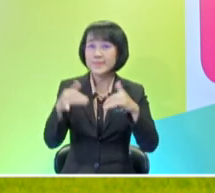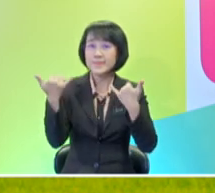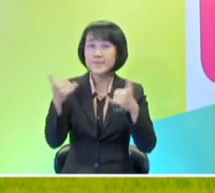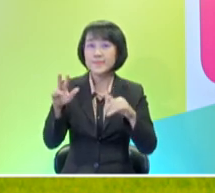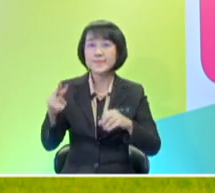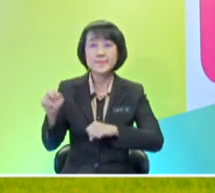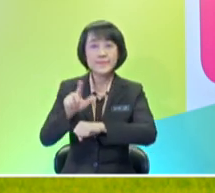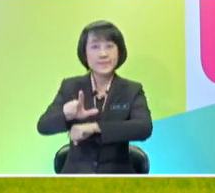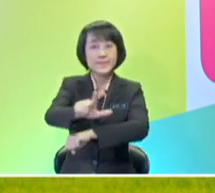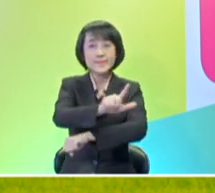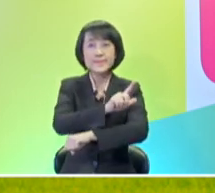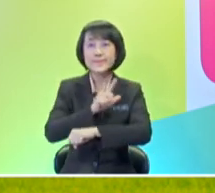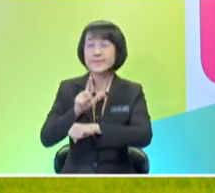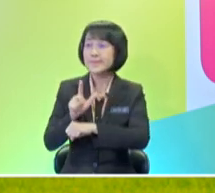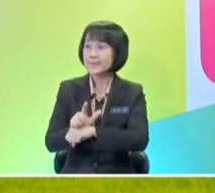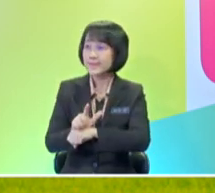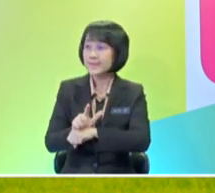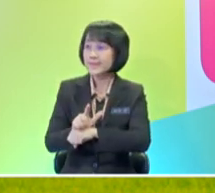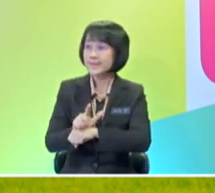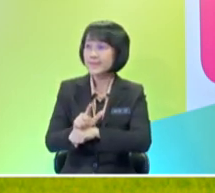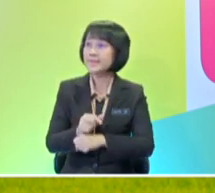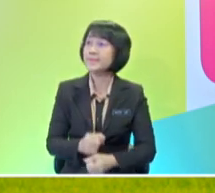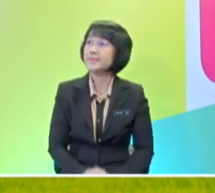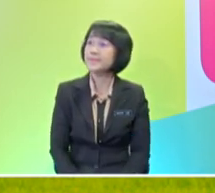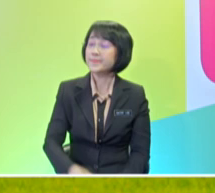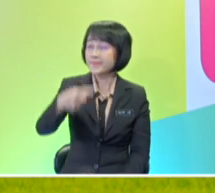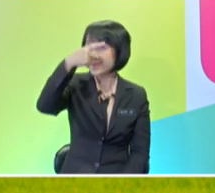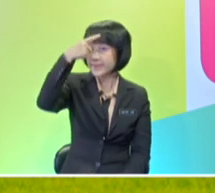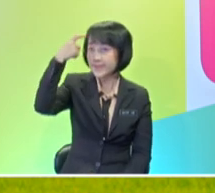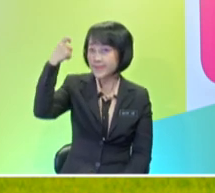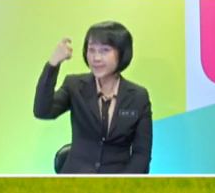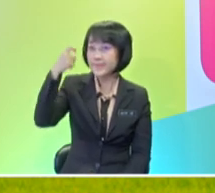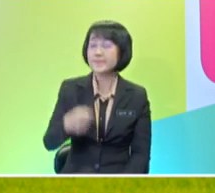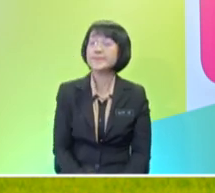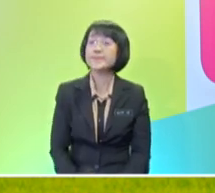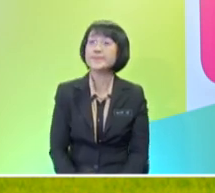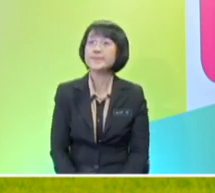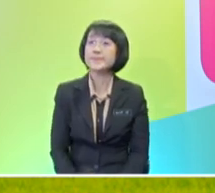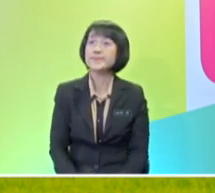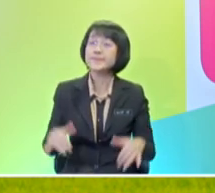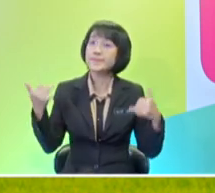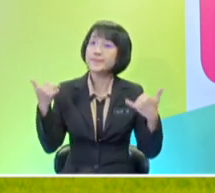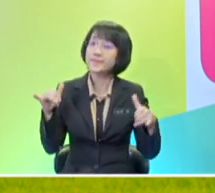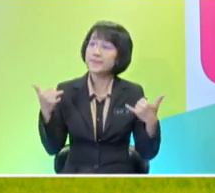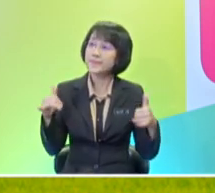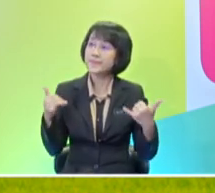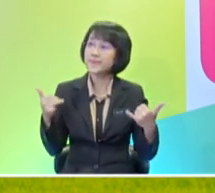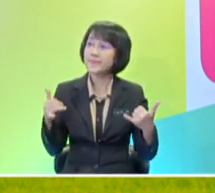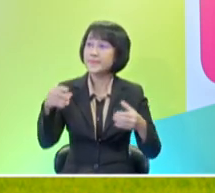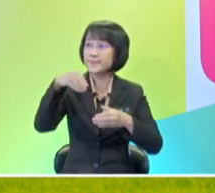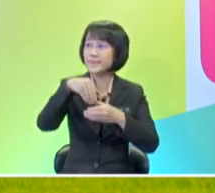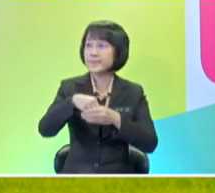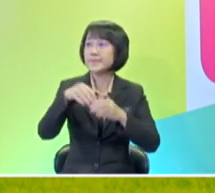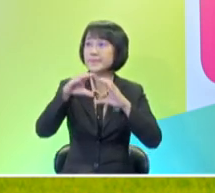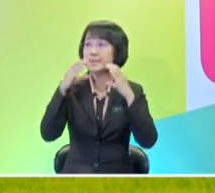ini kenapa Sebab permainan-permainan ini perlu dimain atau membeli dimain dalam